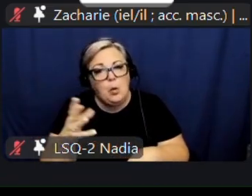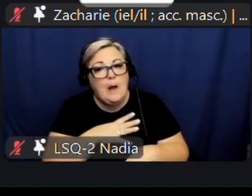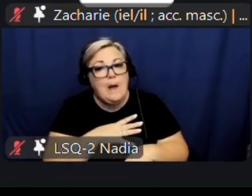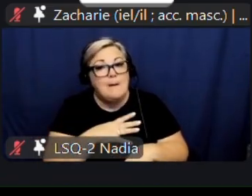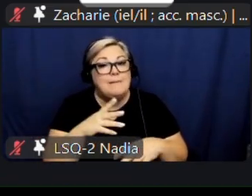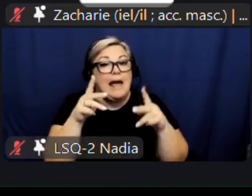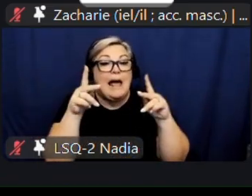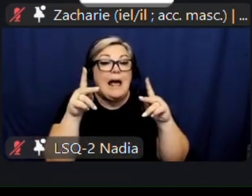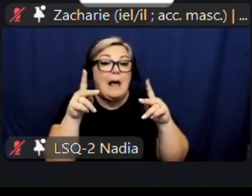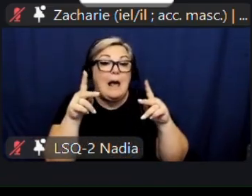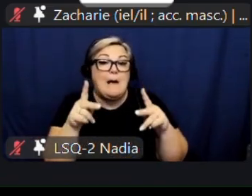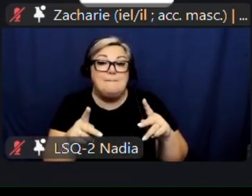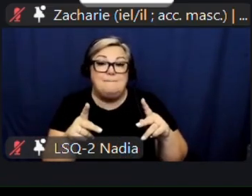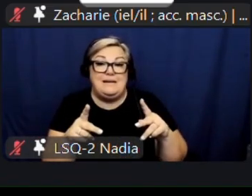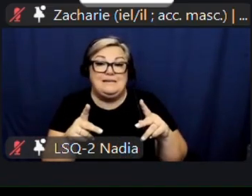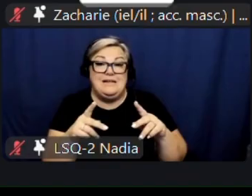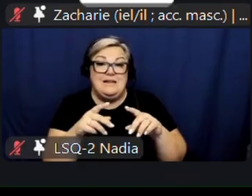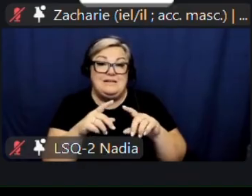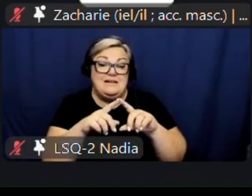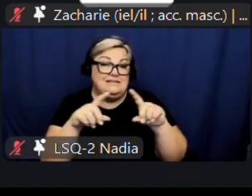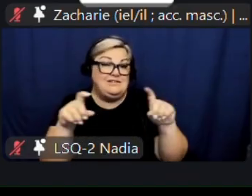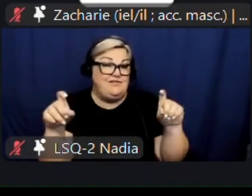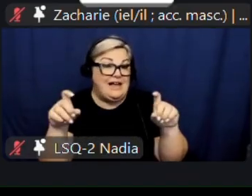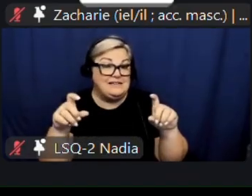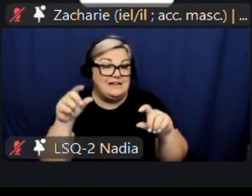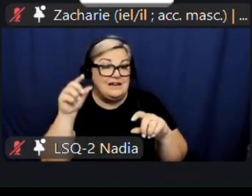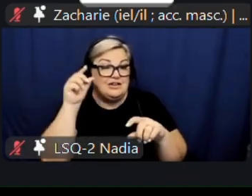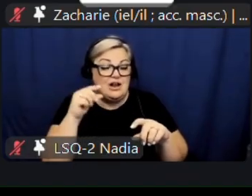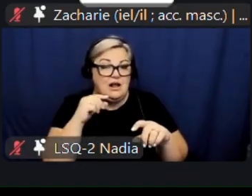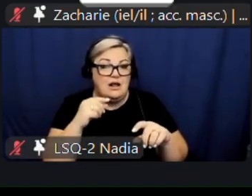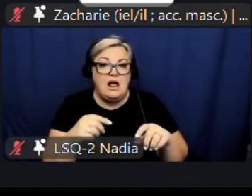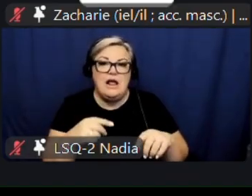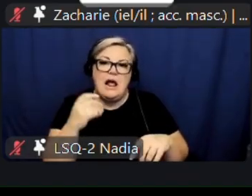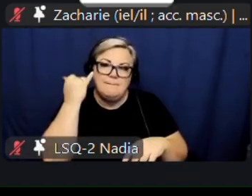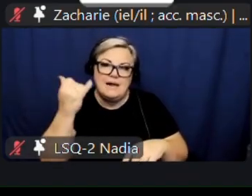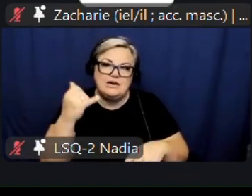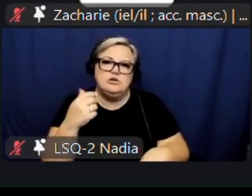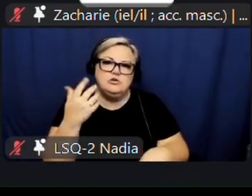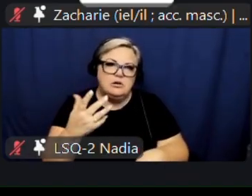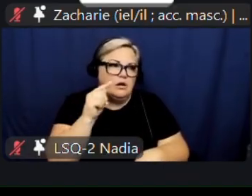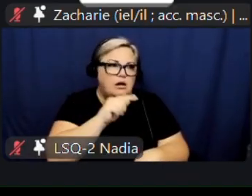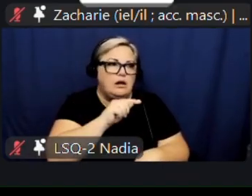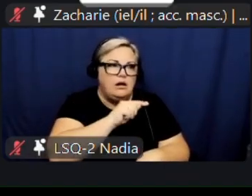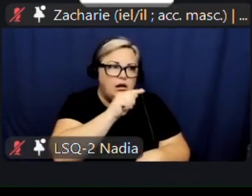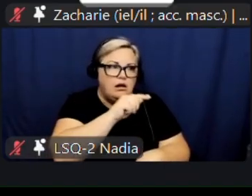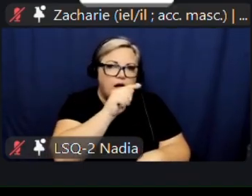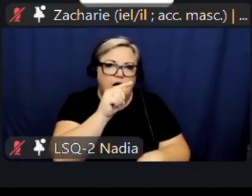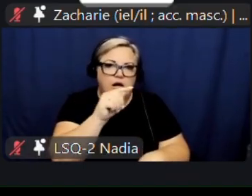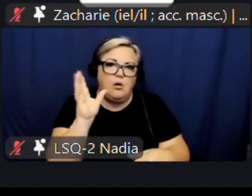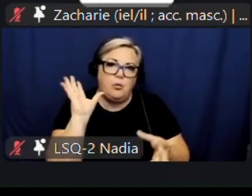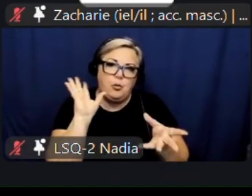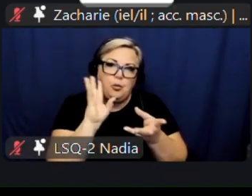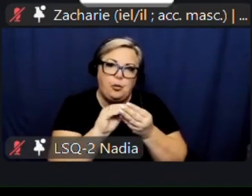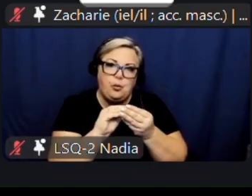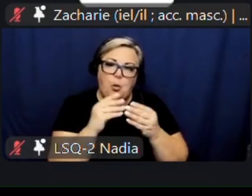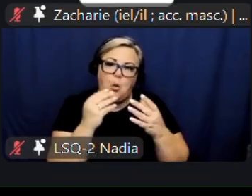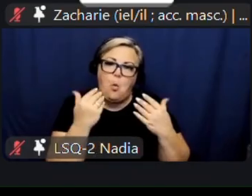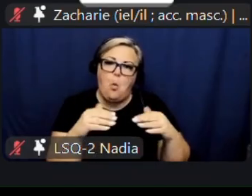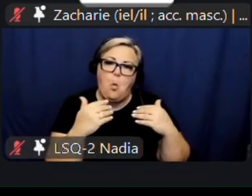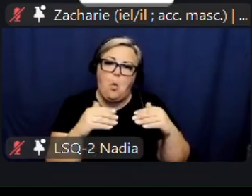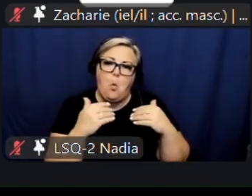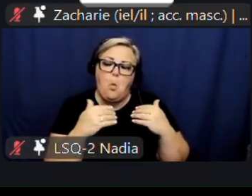personne de la diversité de genre qui vit ça constamment, l'impact est cumulatif. Ça peut être